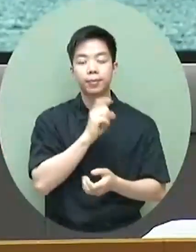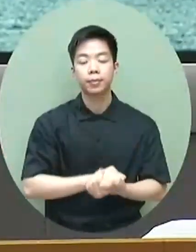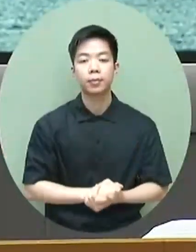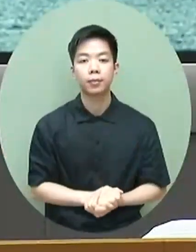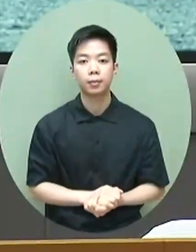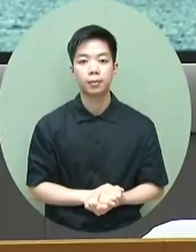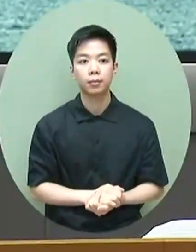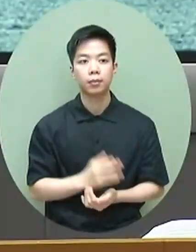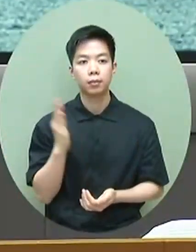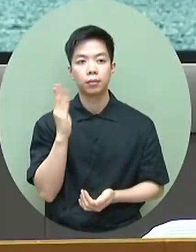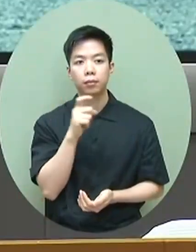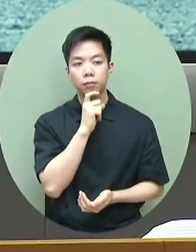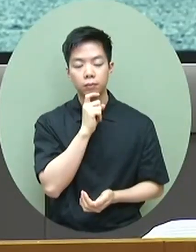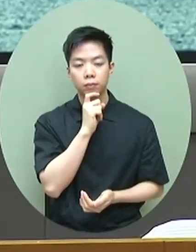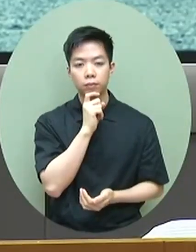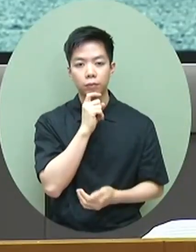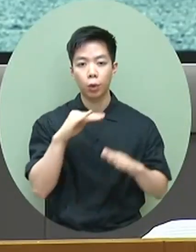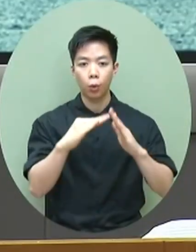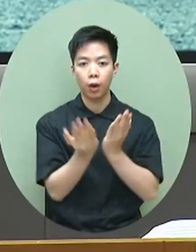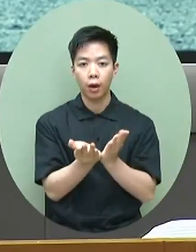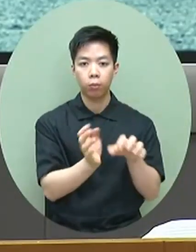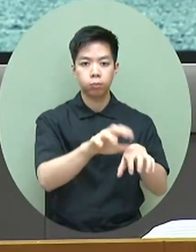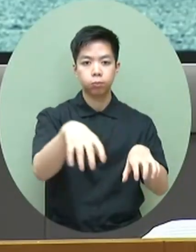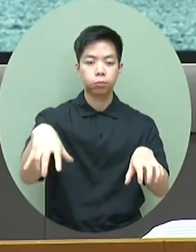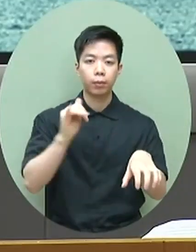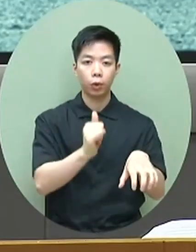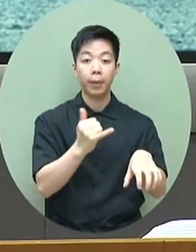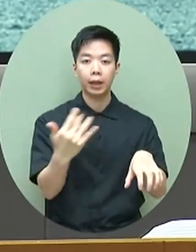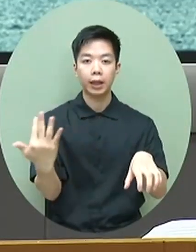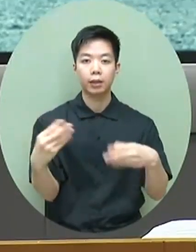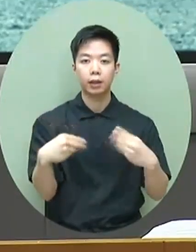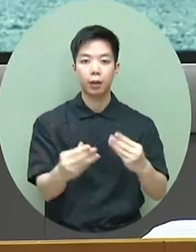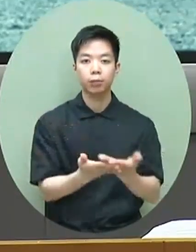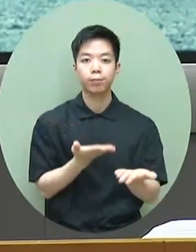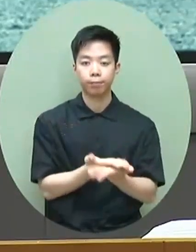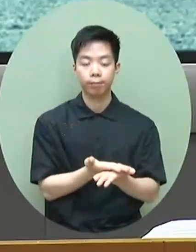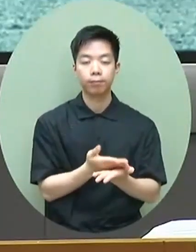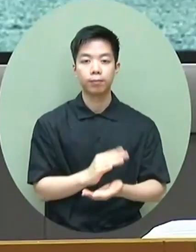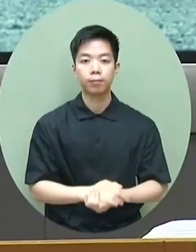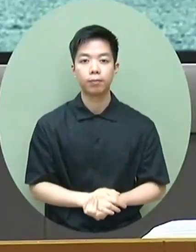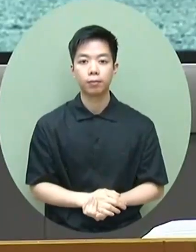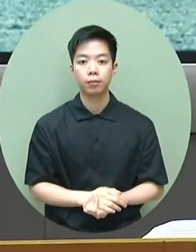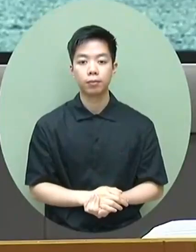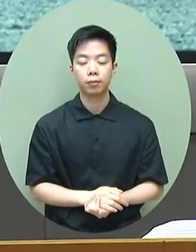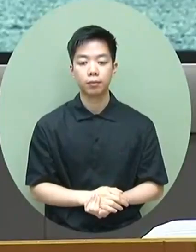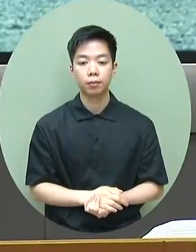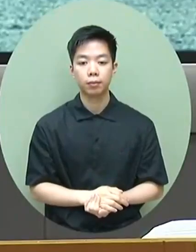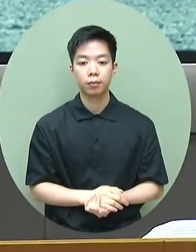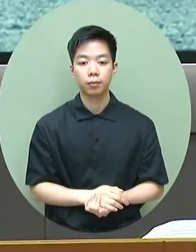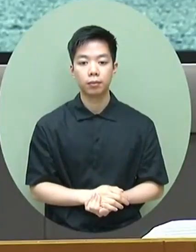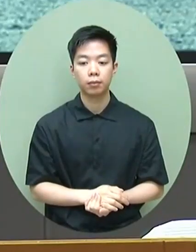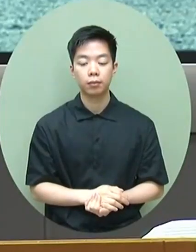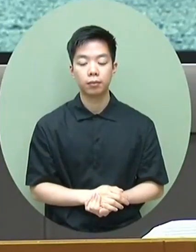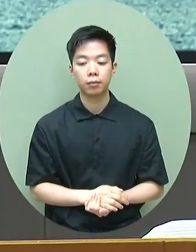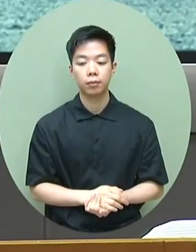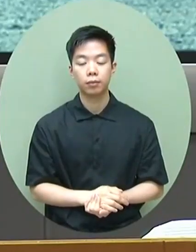學校咧，就係復課嘅。咁就有19個咧係學校咧情報係陽性嘅個案，